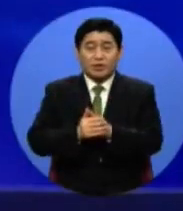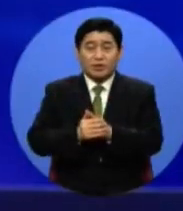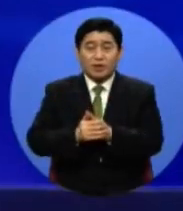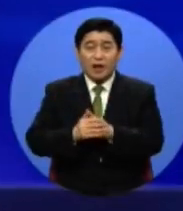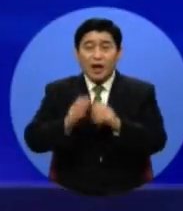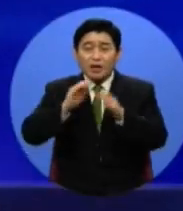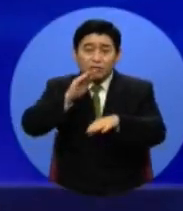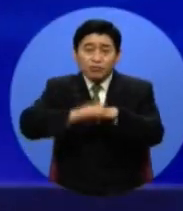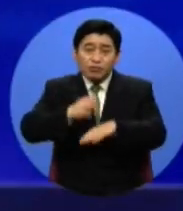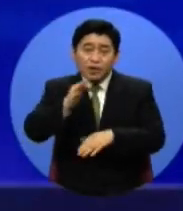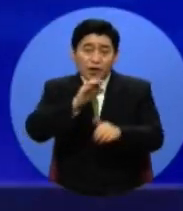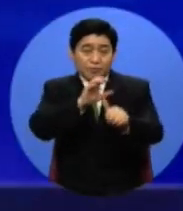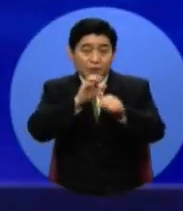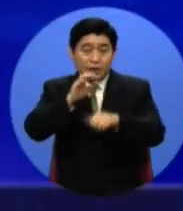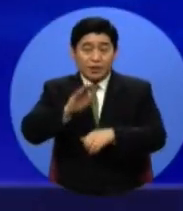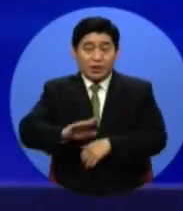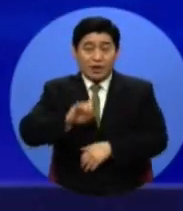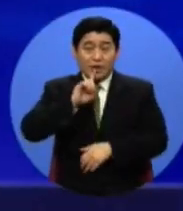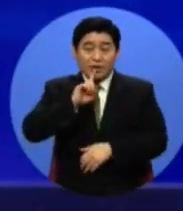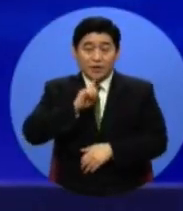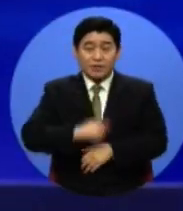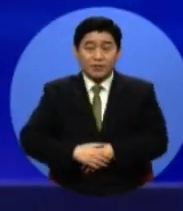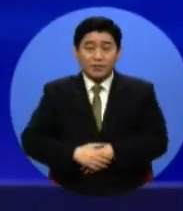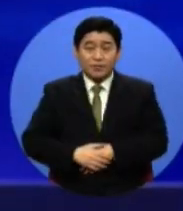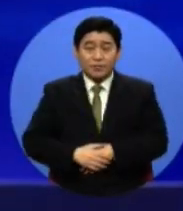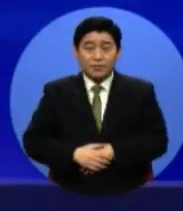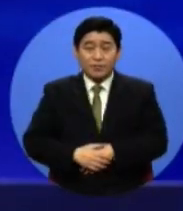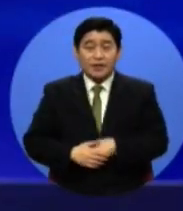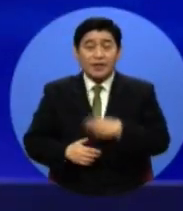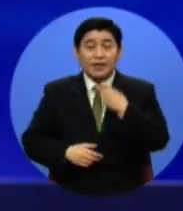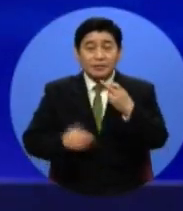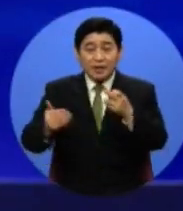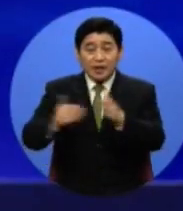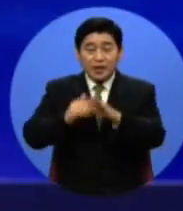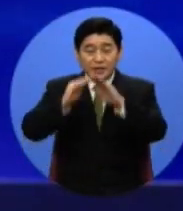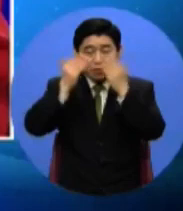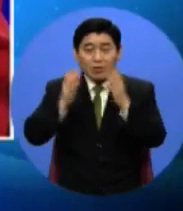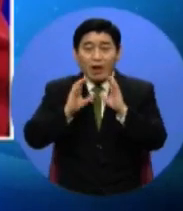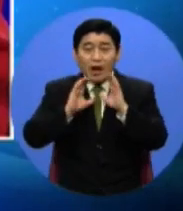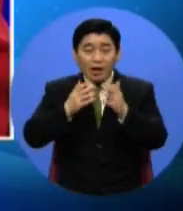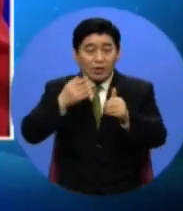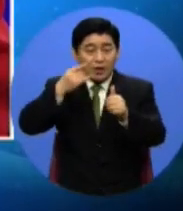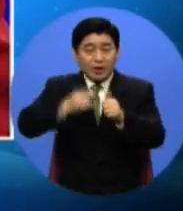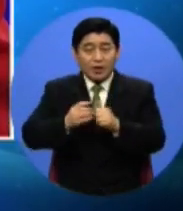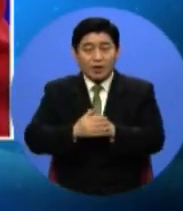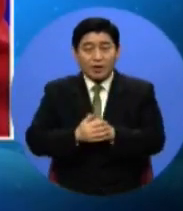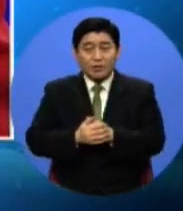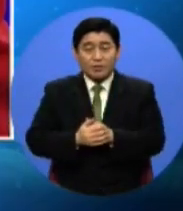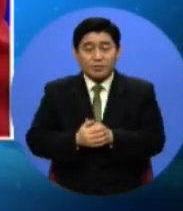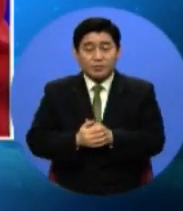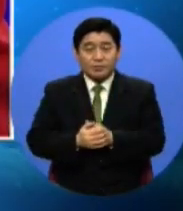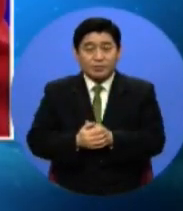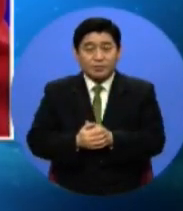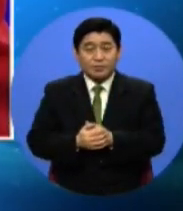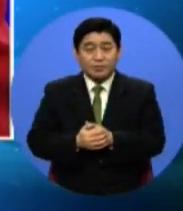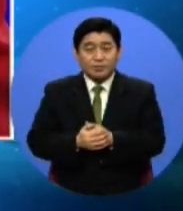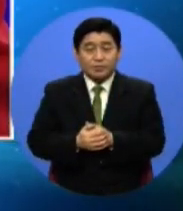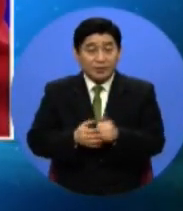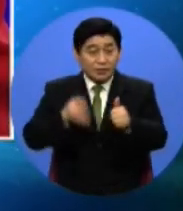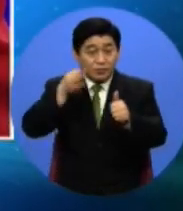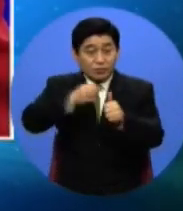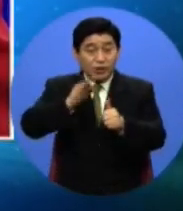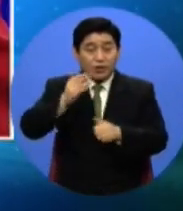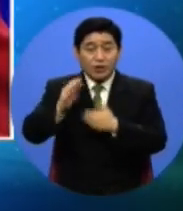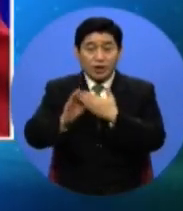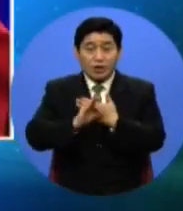아동 수당을 도입하겠다고 하셨습니다 그래서 12세까지 모든 아동한국 어 지급을 하게